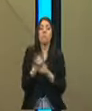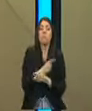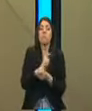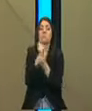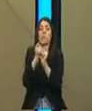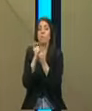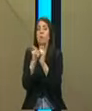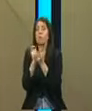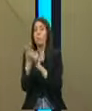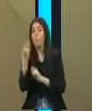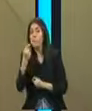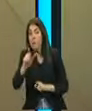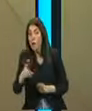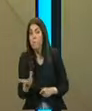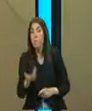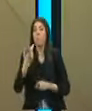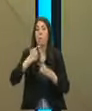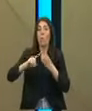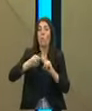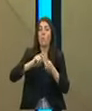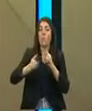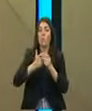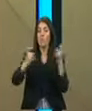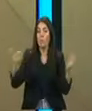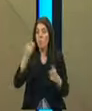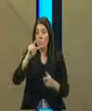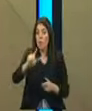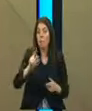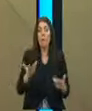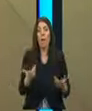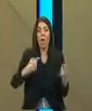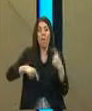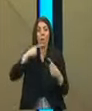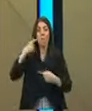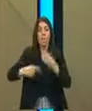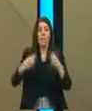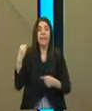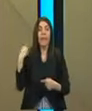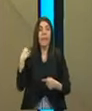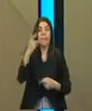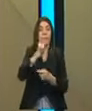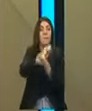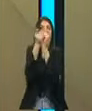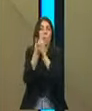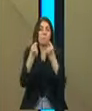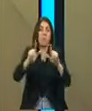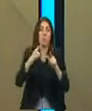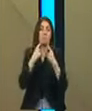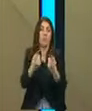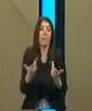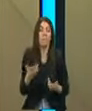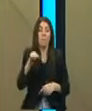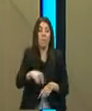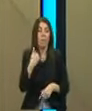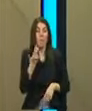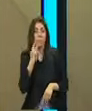öne çıkaracaksınız, hem politikalar geliştireceksiniz. Ve bunu da kapsamlı bir söylemle ve bir yeni havayla yapacaksınız. Böyle